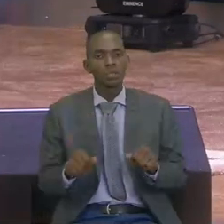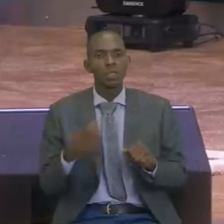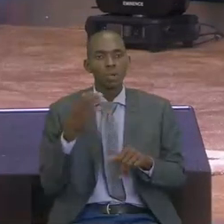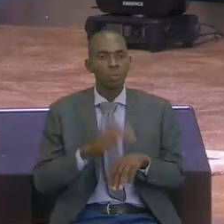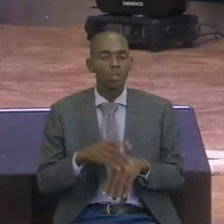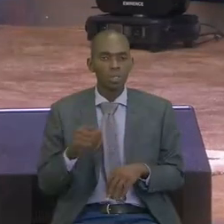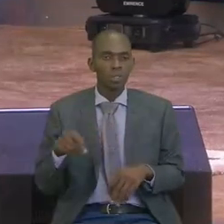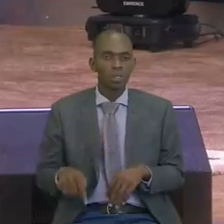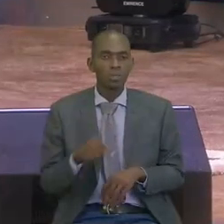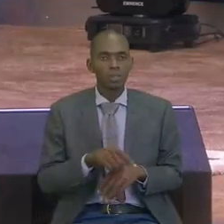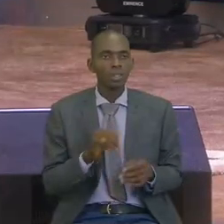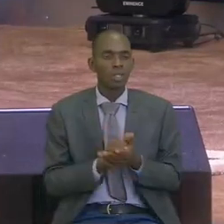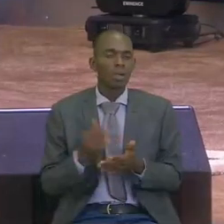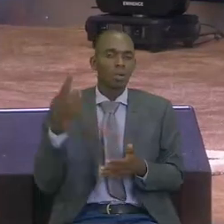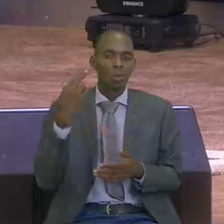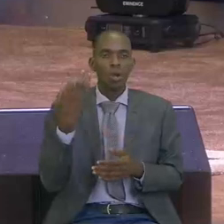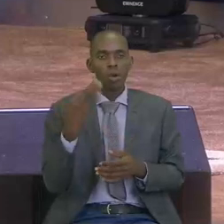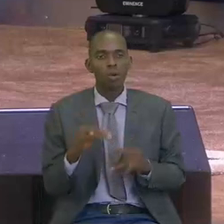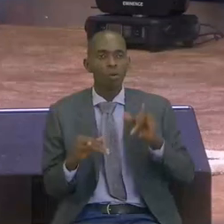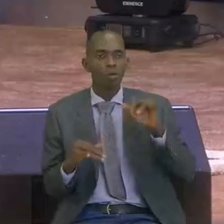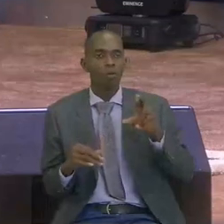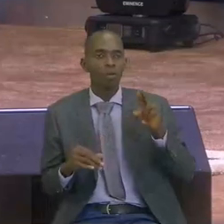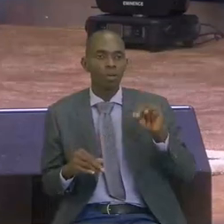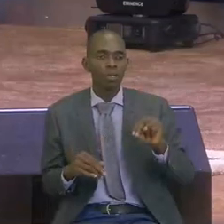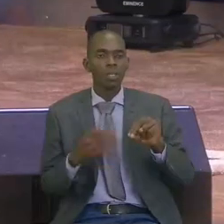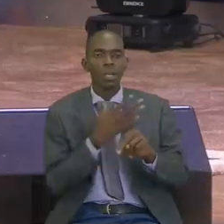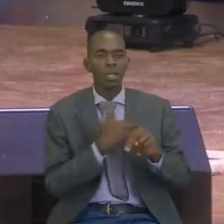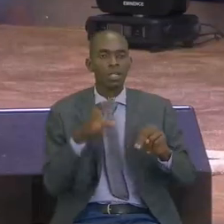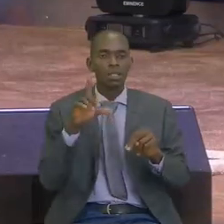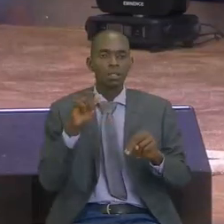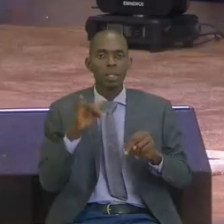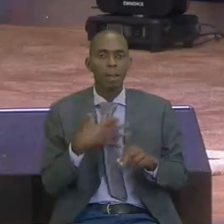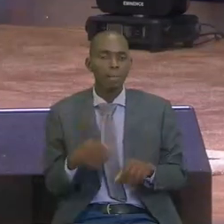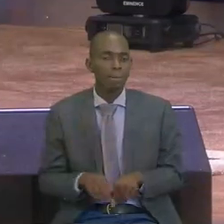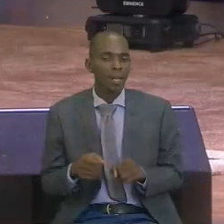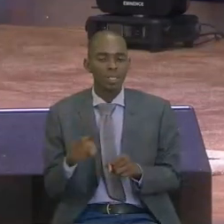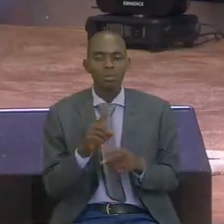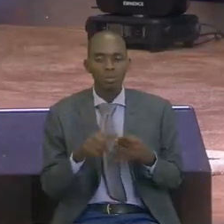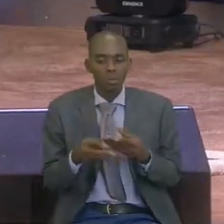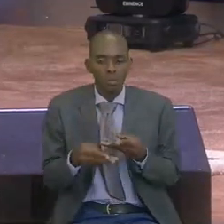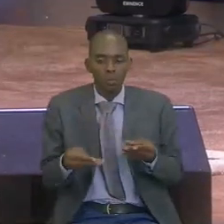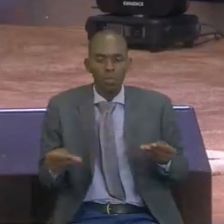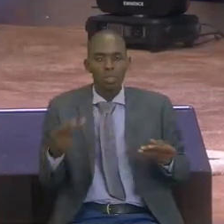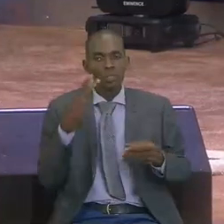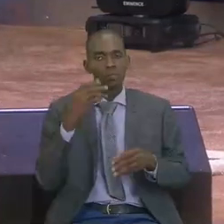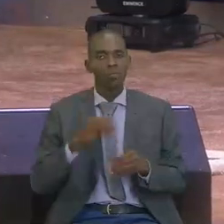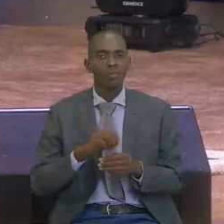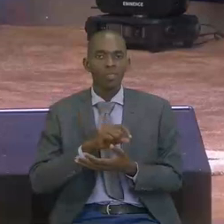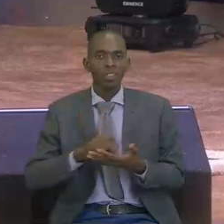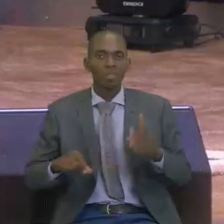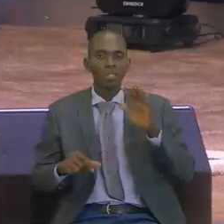les pieds de fer et d'argile de la statue et les mit en pièces. Et le verset 35 nous